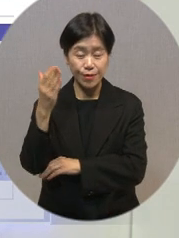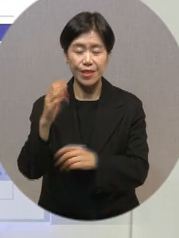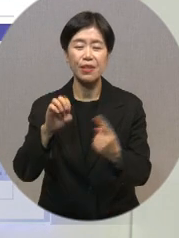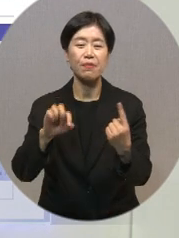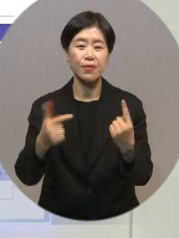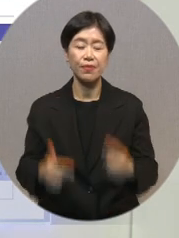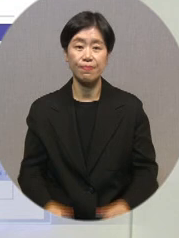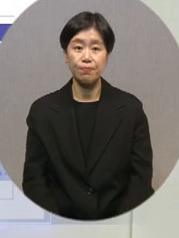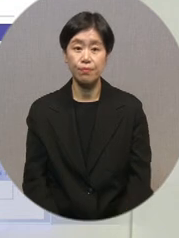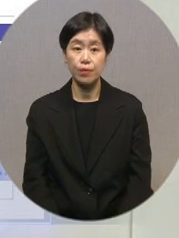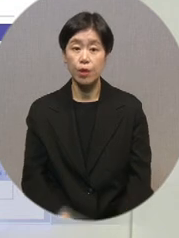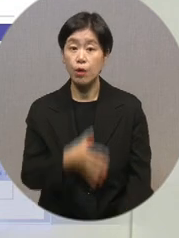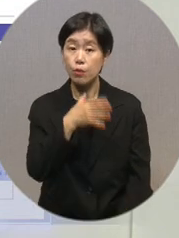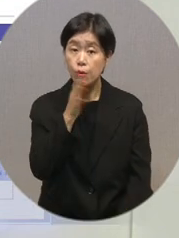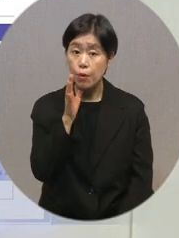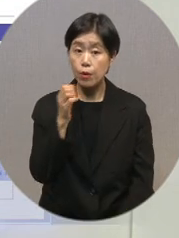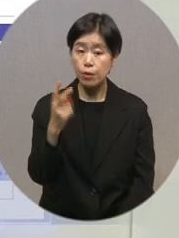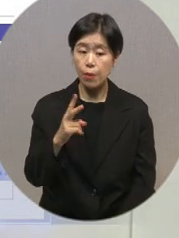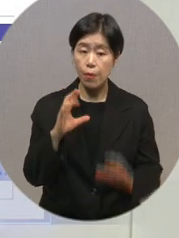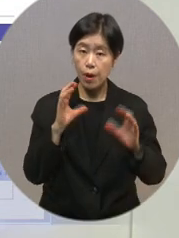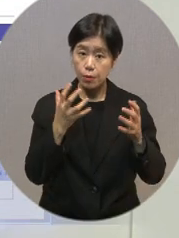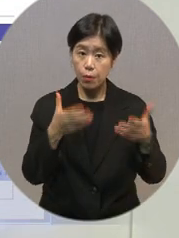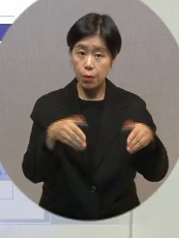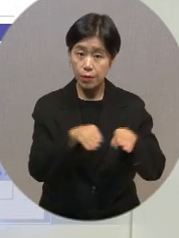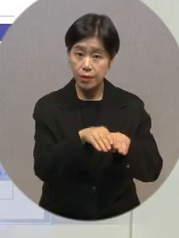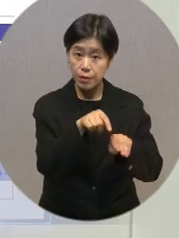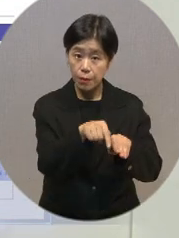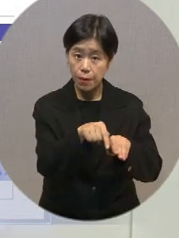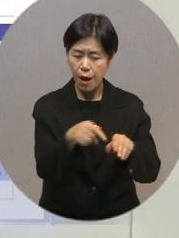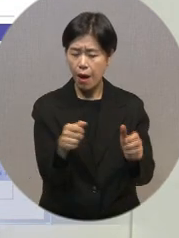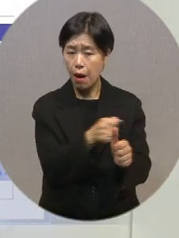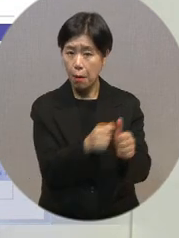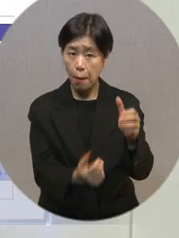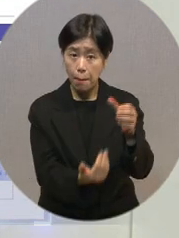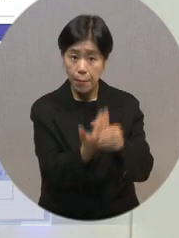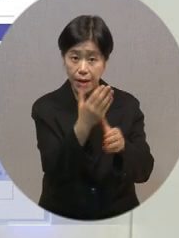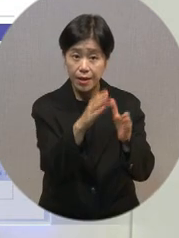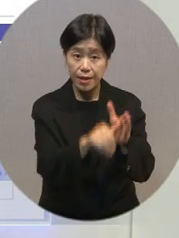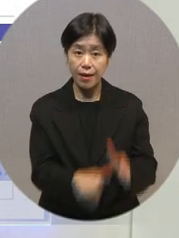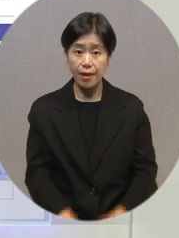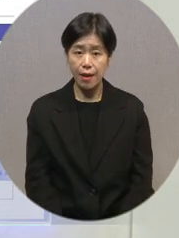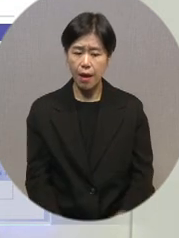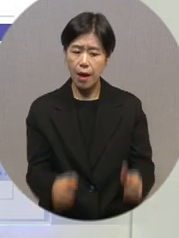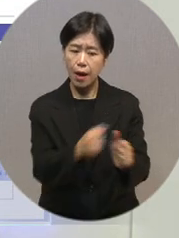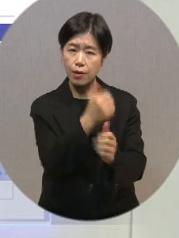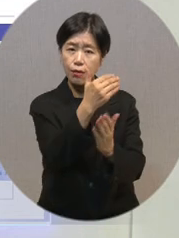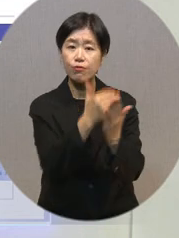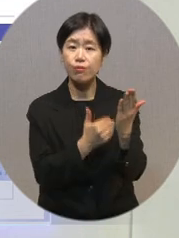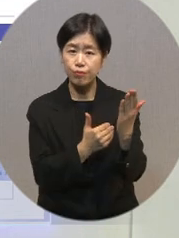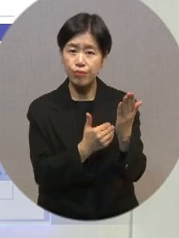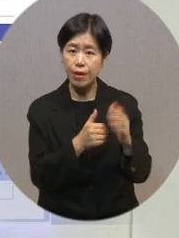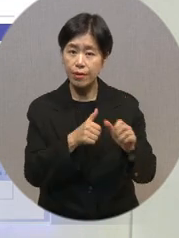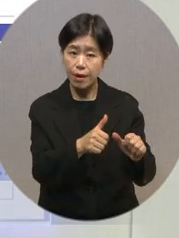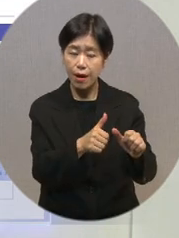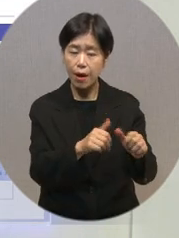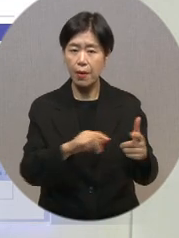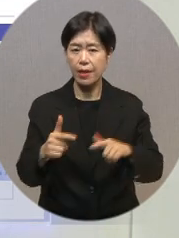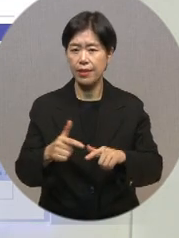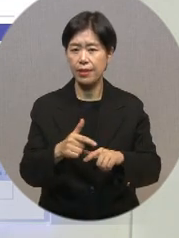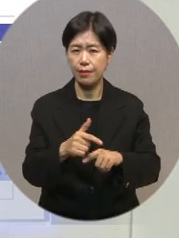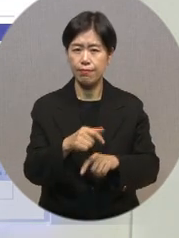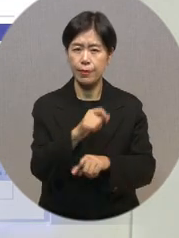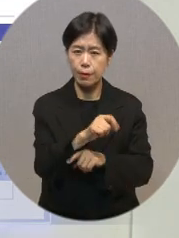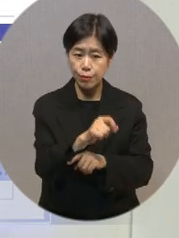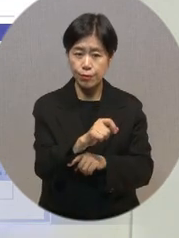1면입니다이 노인이나 아동복지 시설에서 학대 행위가 발생할 경우이 학대의 유형 정도에 따라 행정